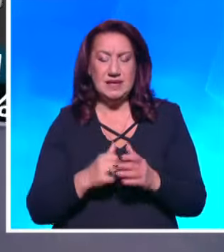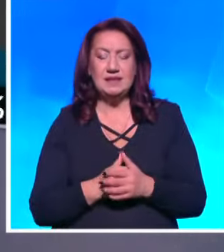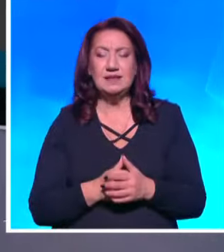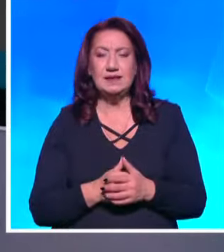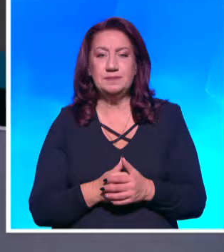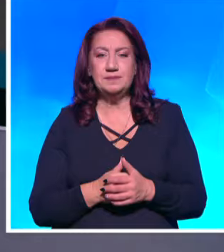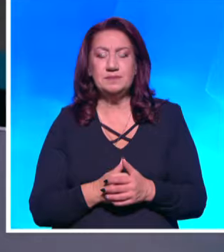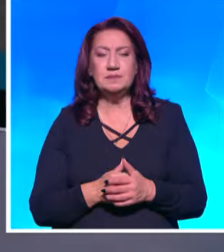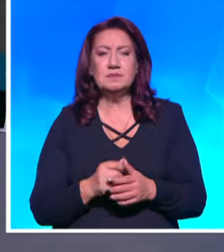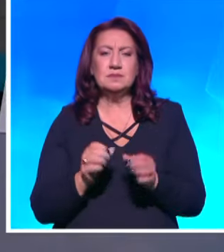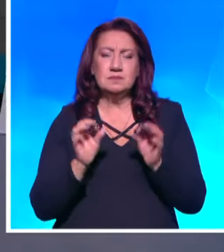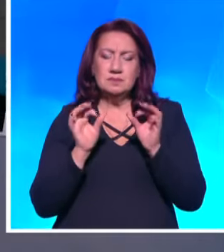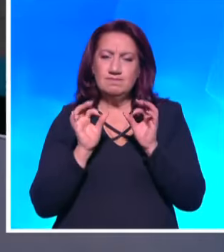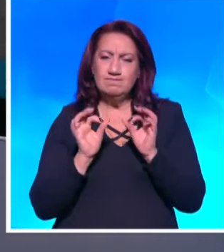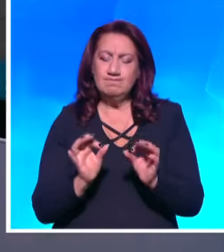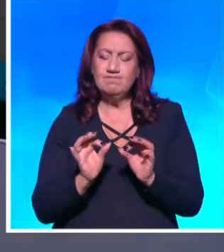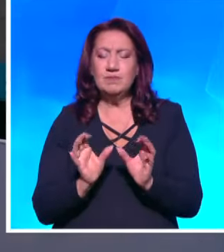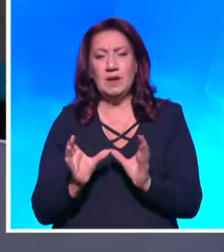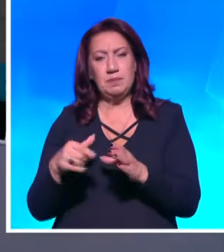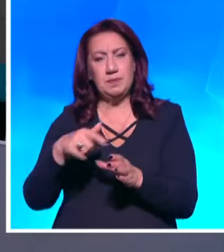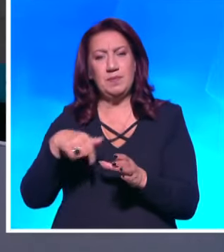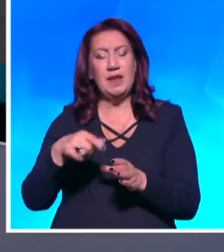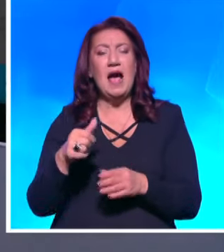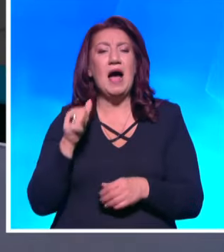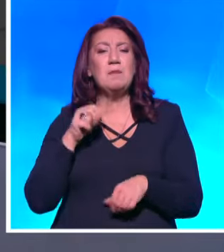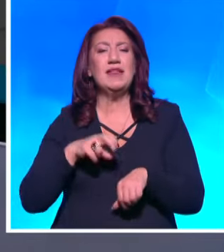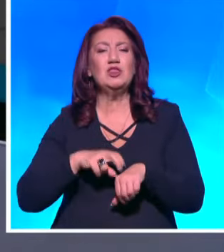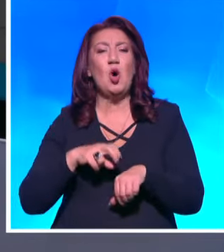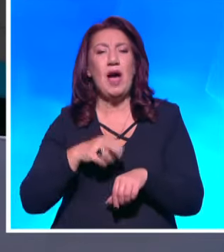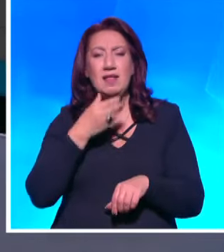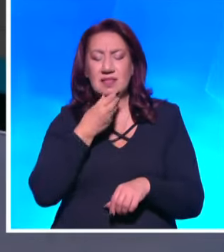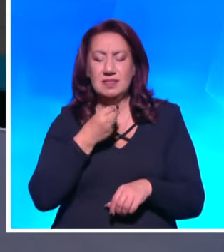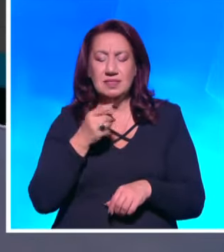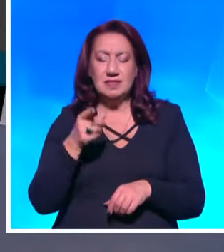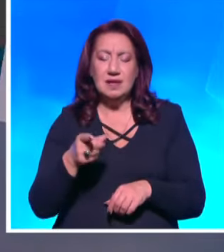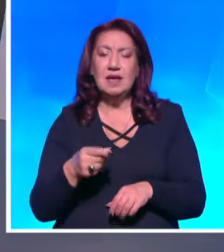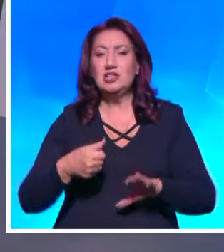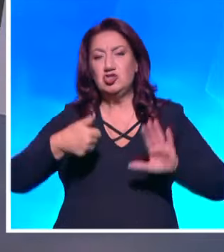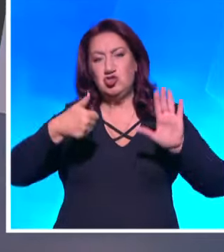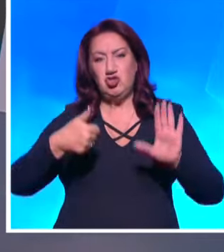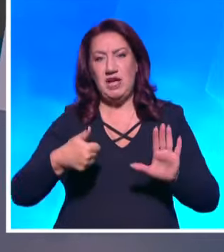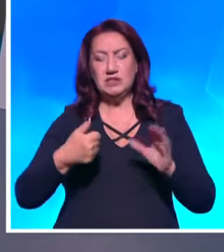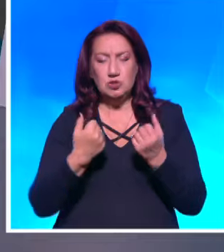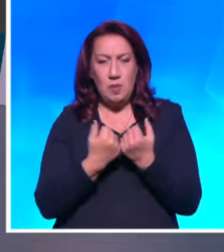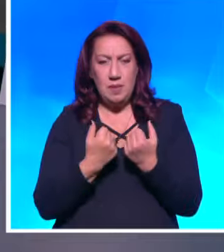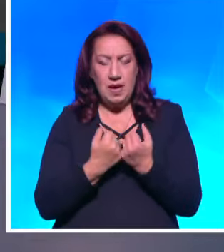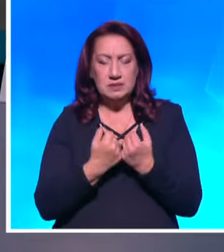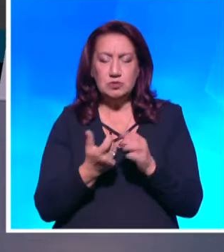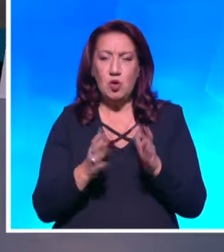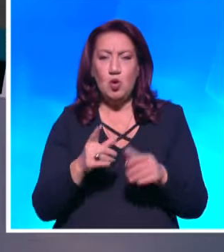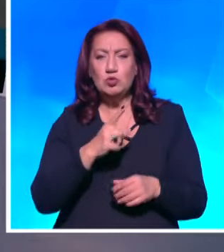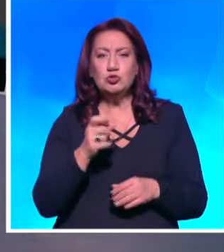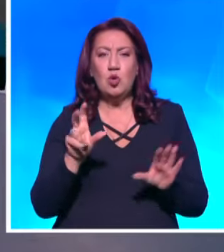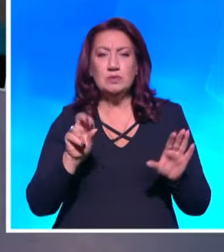на лоялните на Ахмед Доган Алианс за права и свободи са 6 с гласовете на близо 182 000